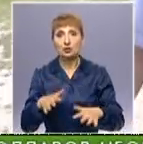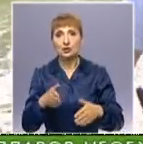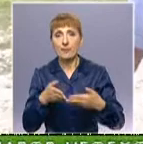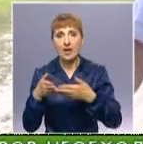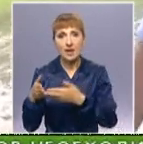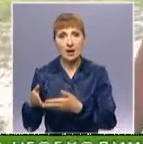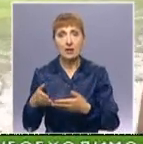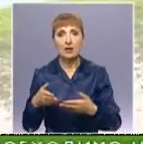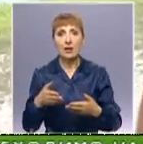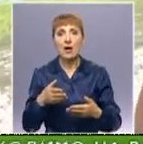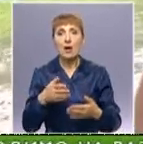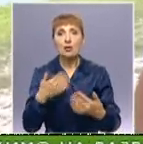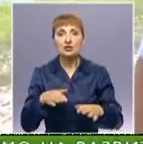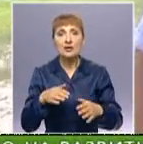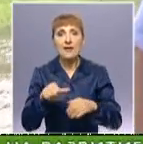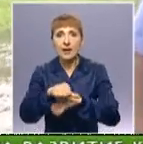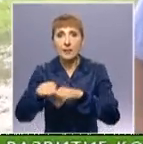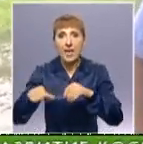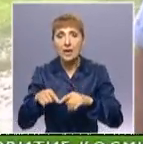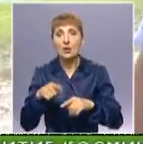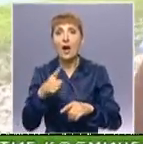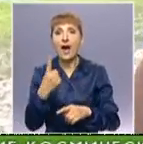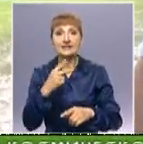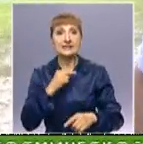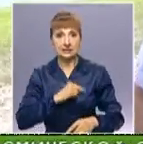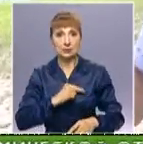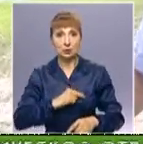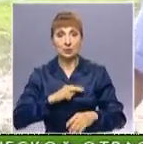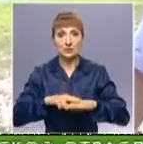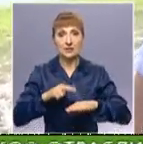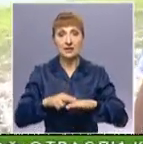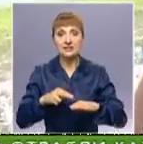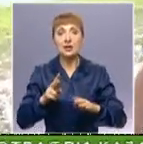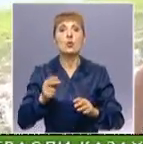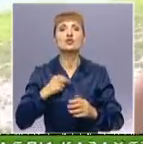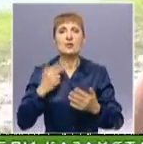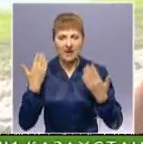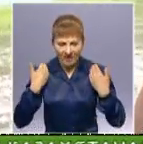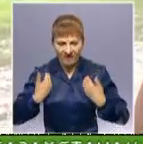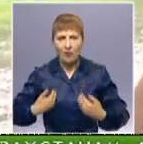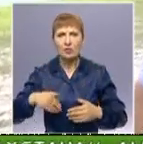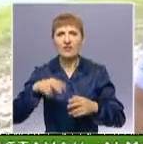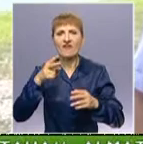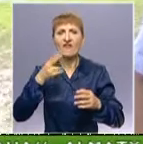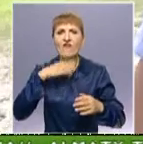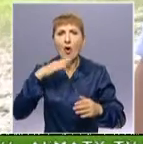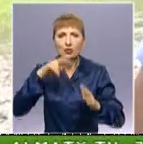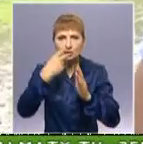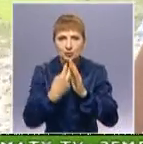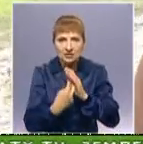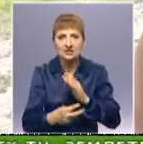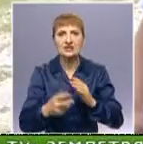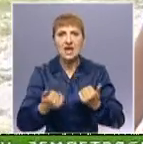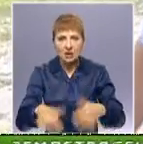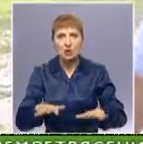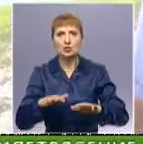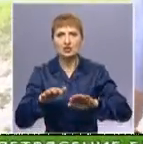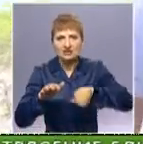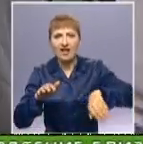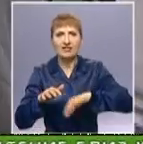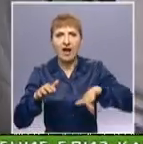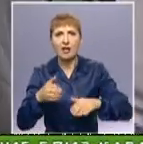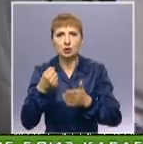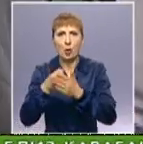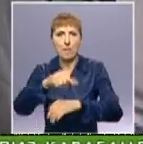им к берегу приплыть. И один из сотрудников наших спустился в воду в прямой форме и до берега толкал рукой метров